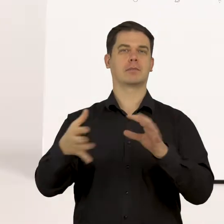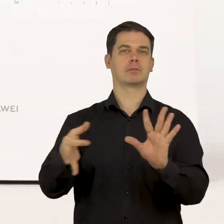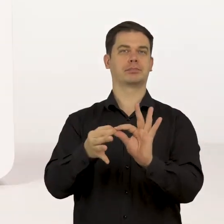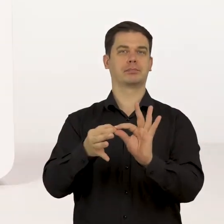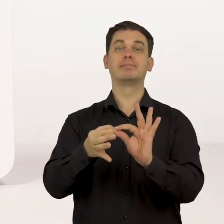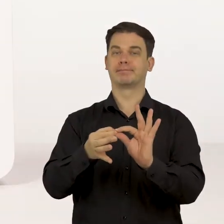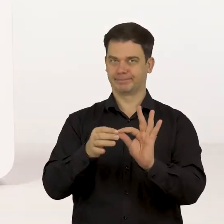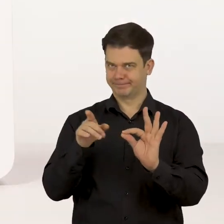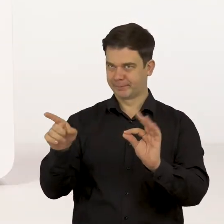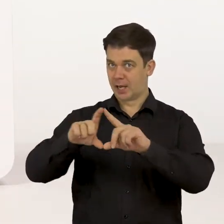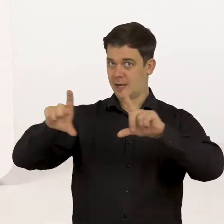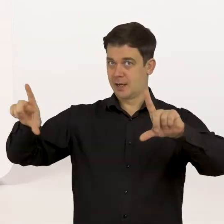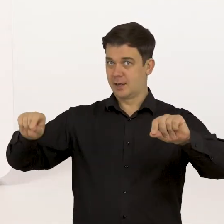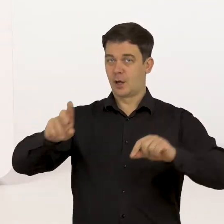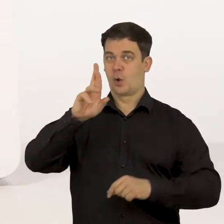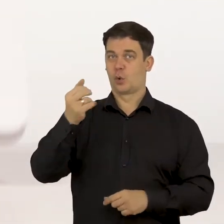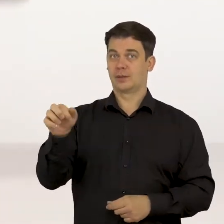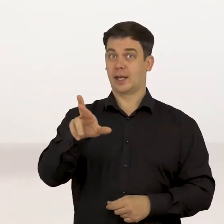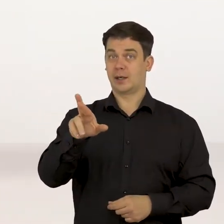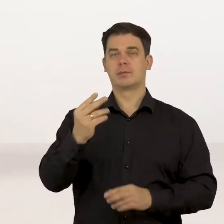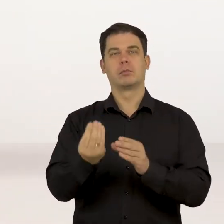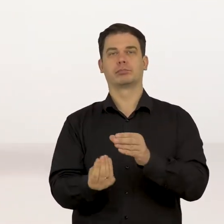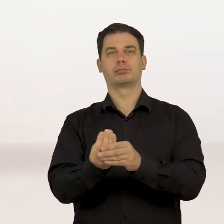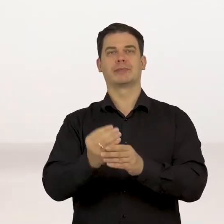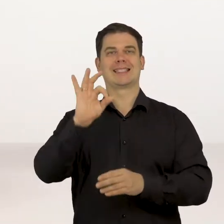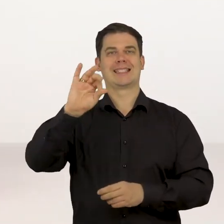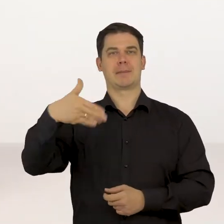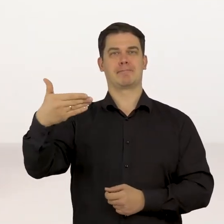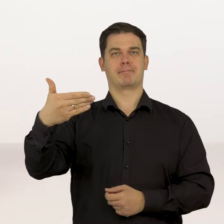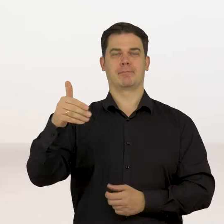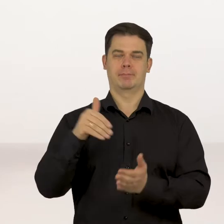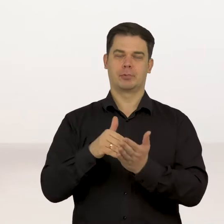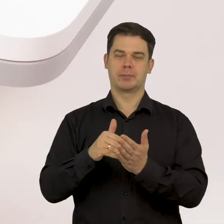Zaczynajmy! Zanim włączysz router, włóż do niego kartę SIM.